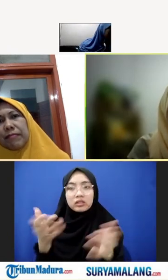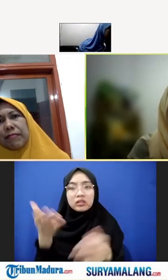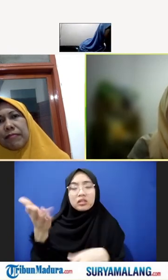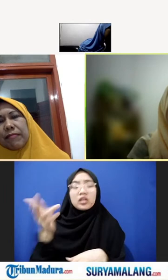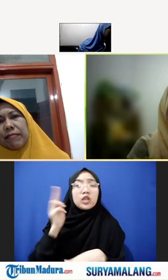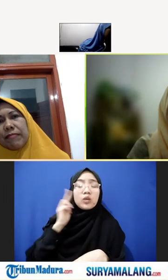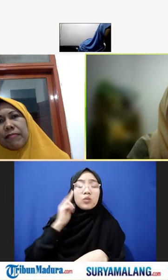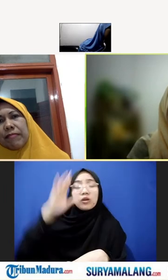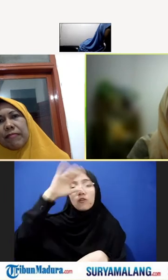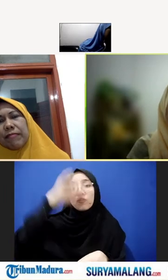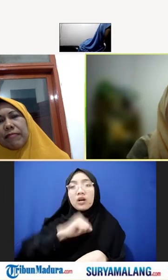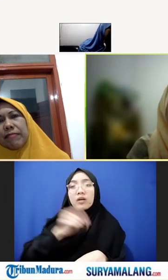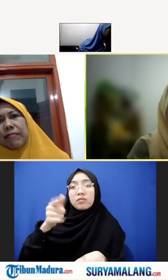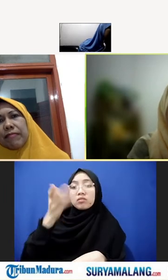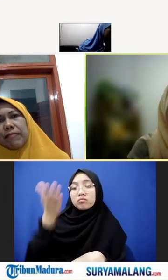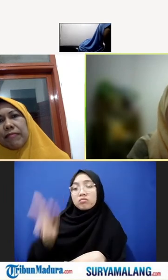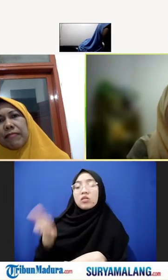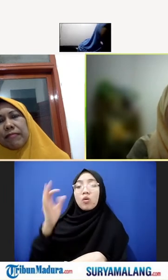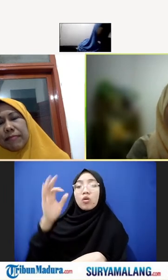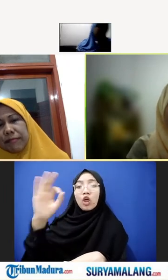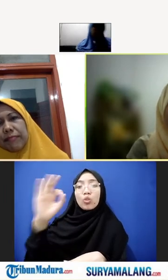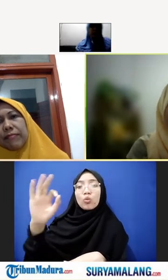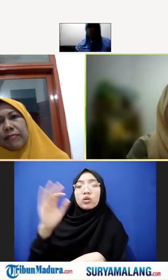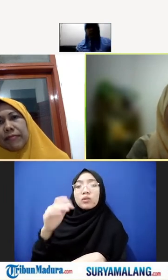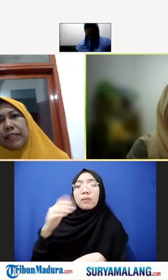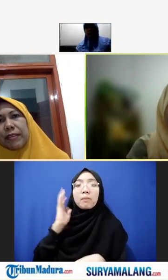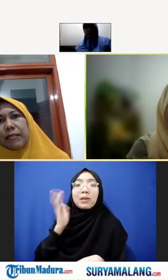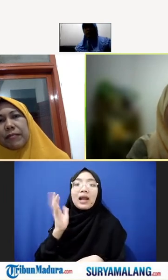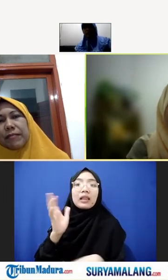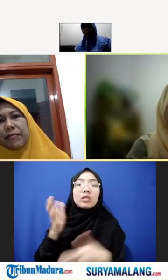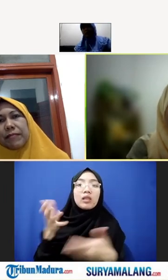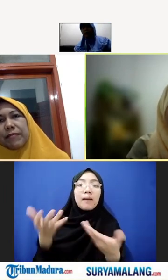ibu sebagai orang tua itu apa.